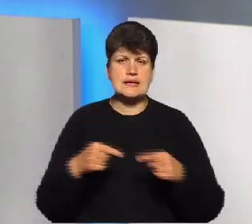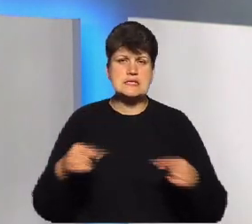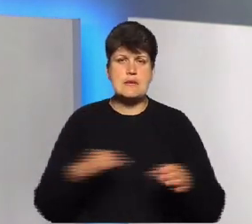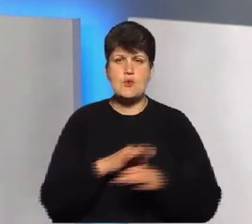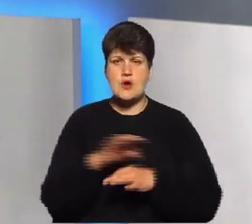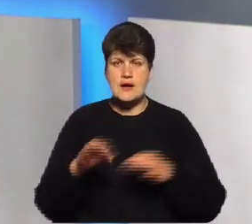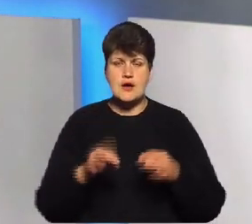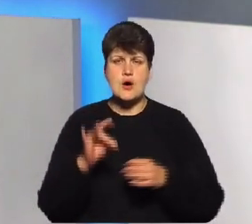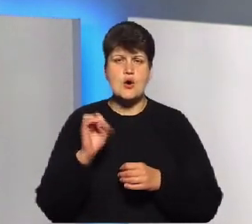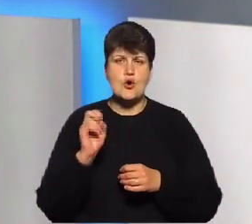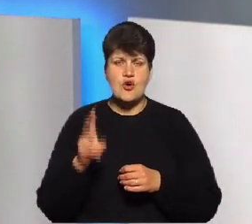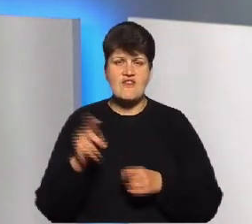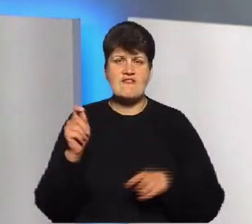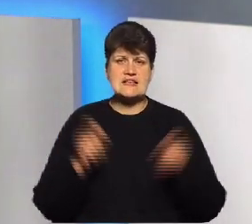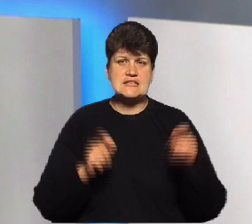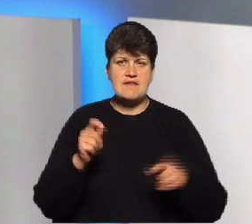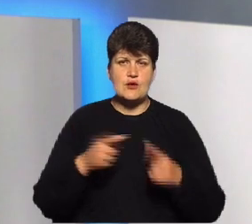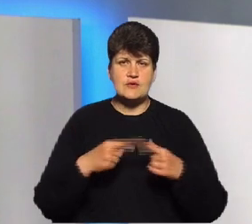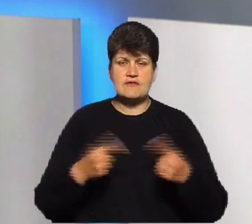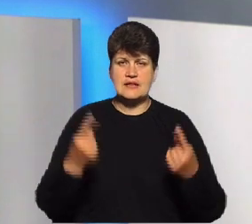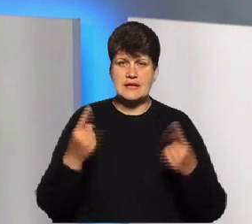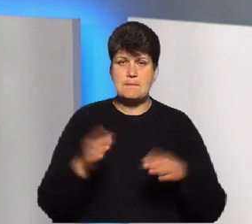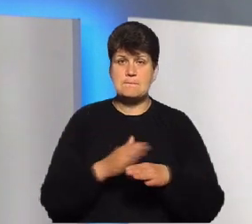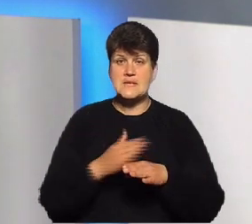рок-фестиваль організовували великий, такий міжобласний.